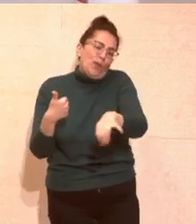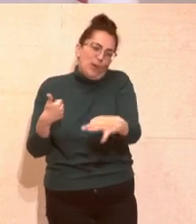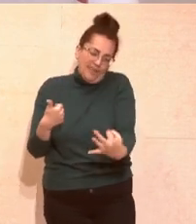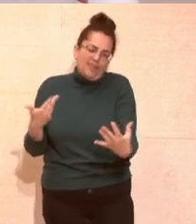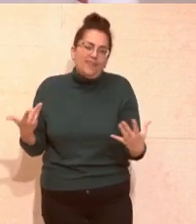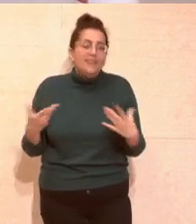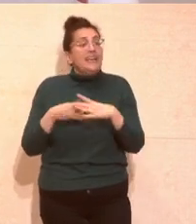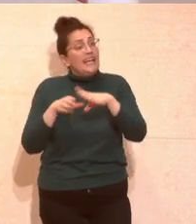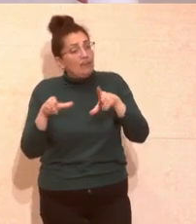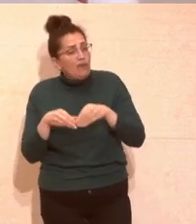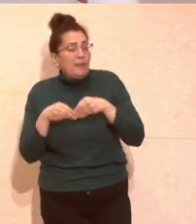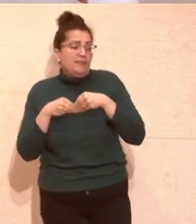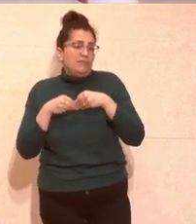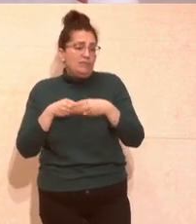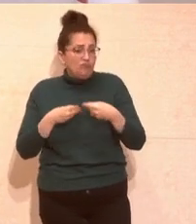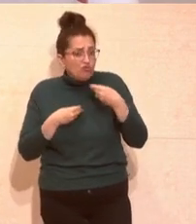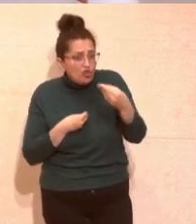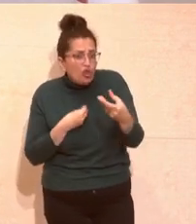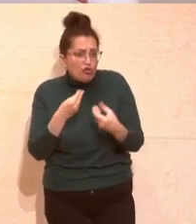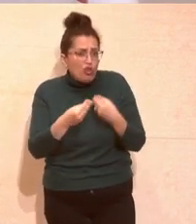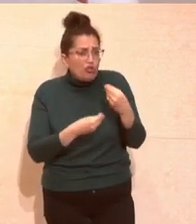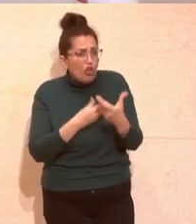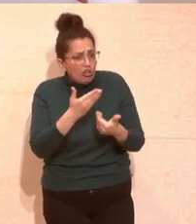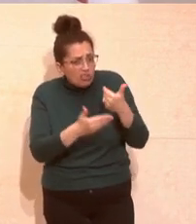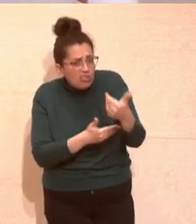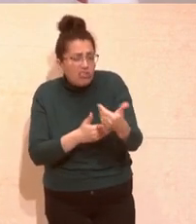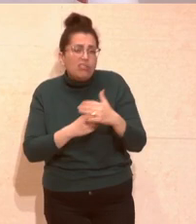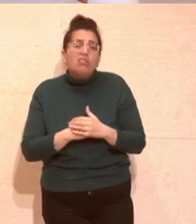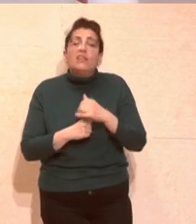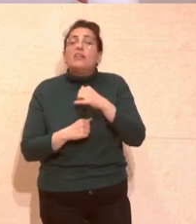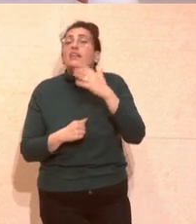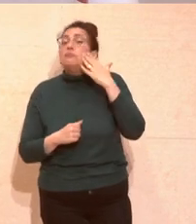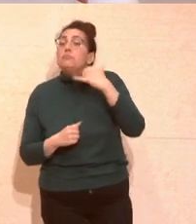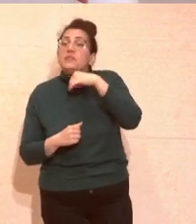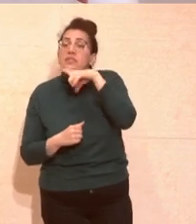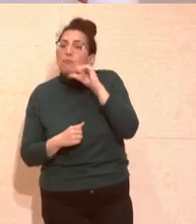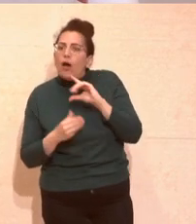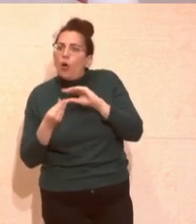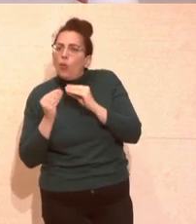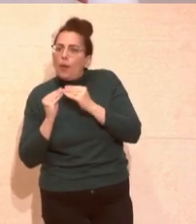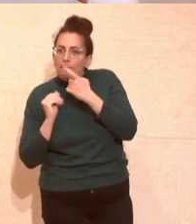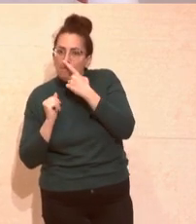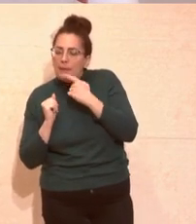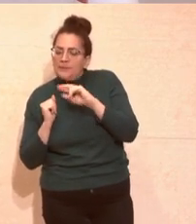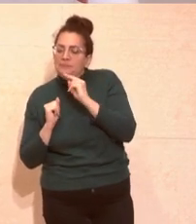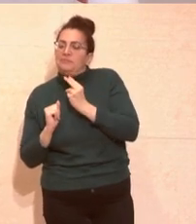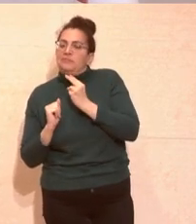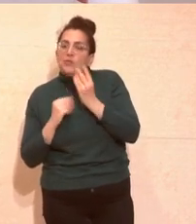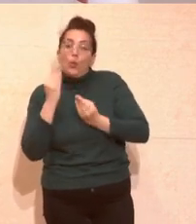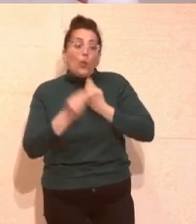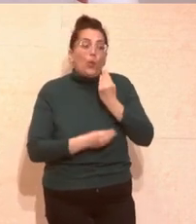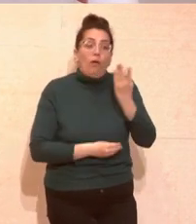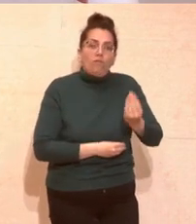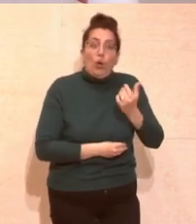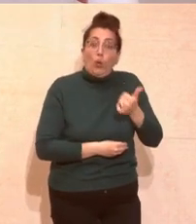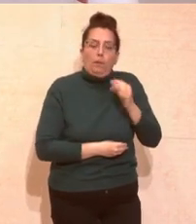avec les familles. Quand ça pose un problème aux parents ou quand on voit que ça pose un problème vraiment à l'enfant. Mais vous, ce que vous semblez